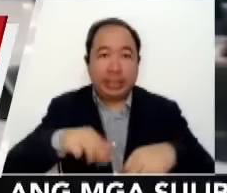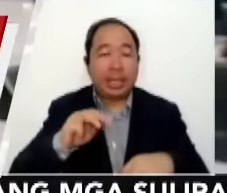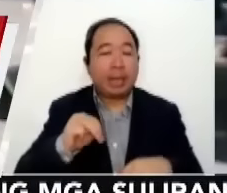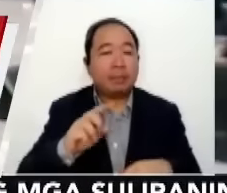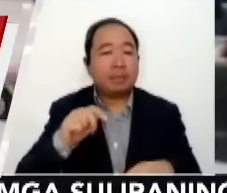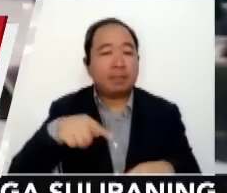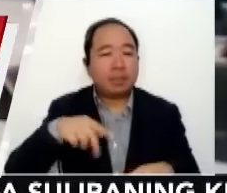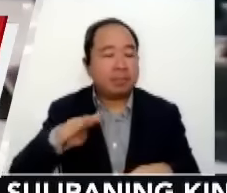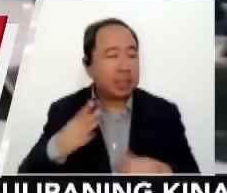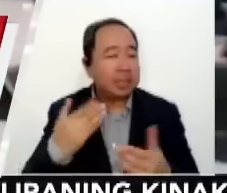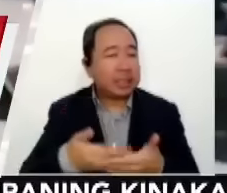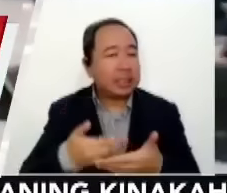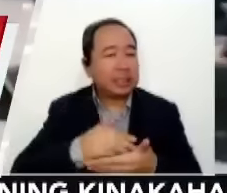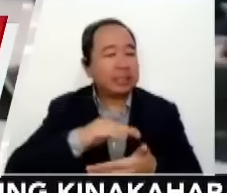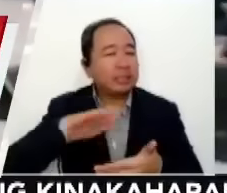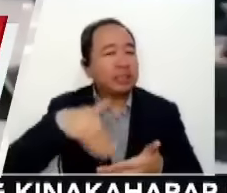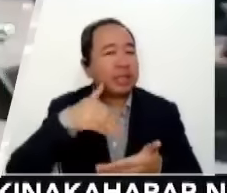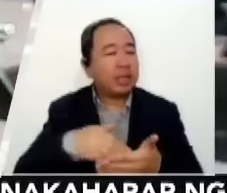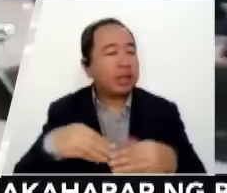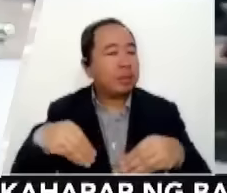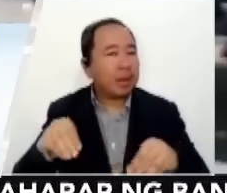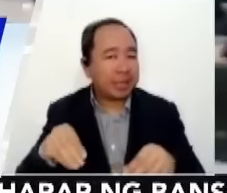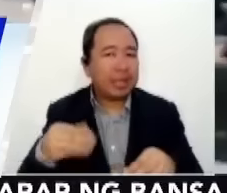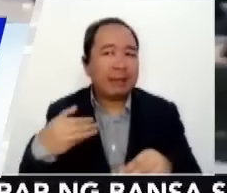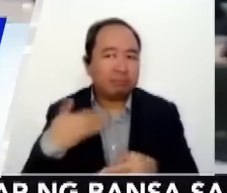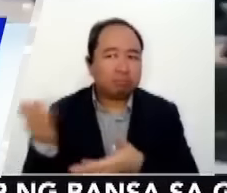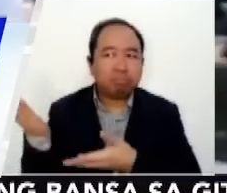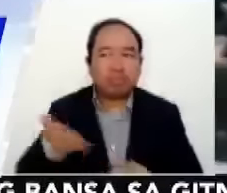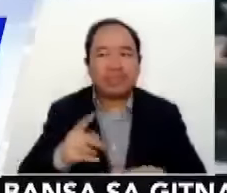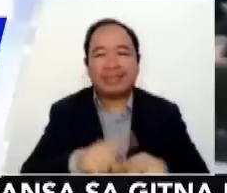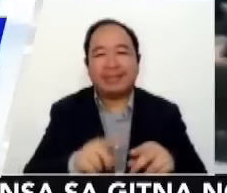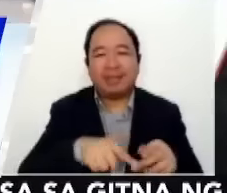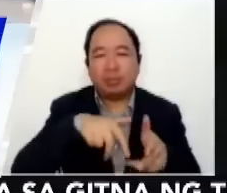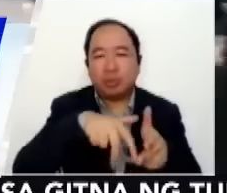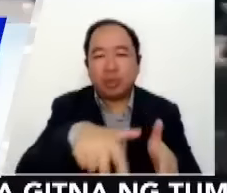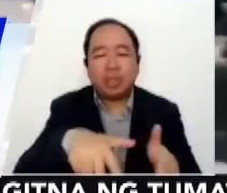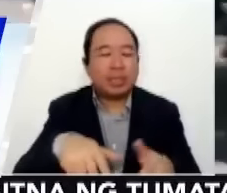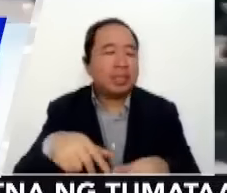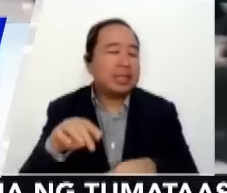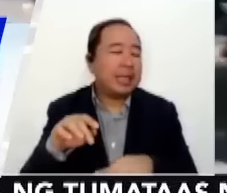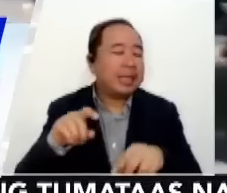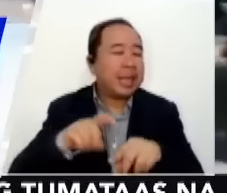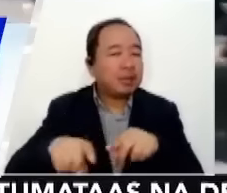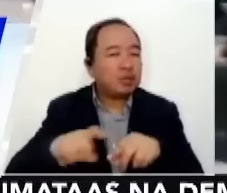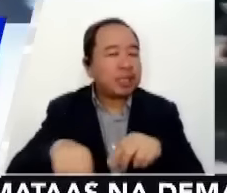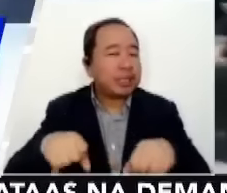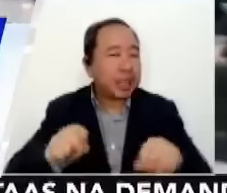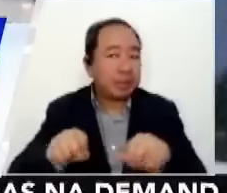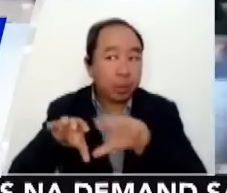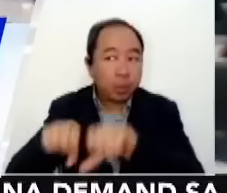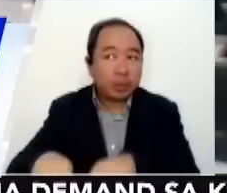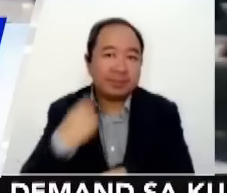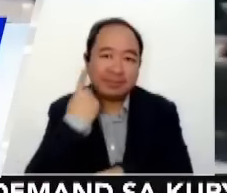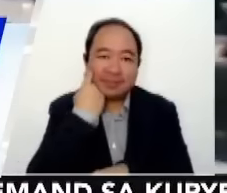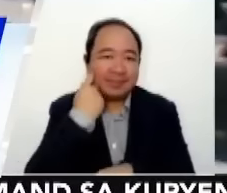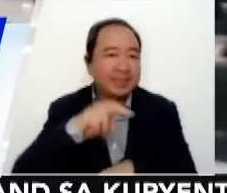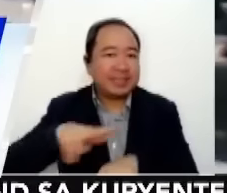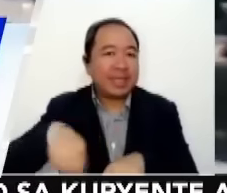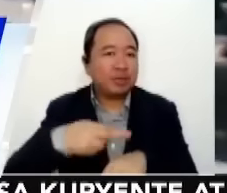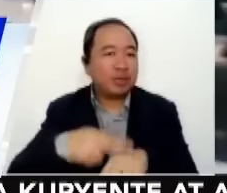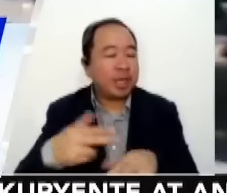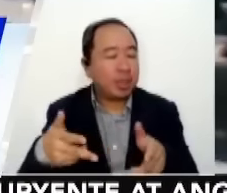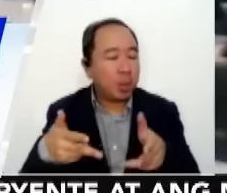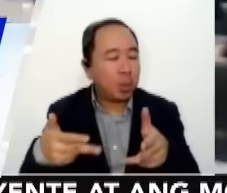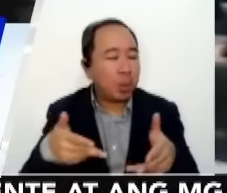ang mga tricycle na ito, kabilang na riyan ang mga e-trek na nahuling dumaan kanina sa National Road. Kaya nagsisidatingan na rin dito ang mga may-ari